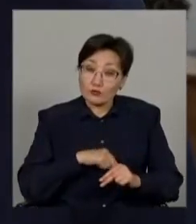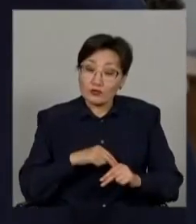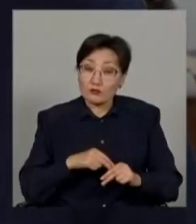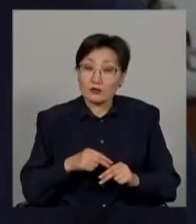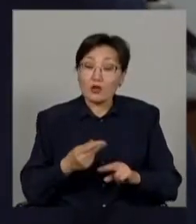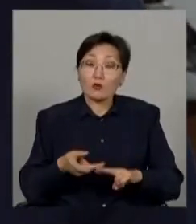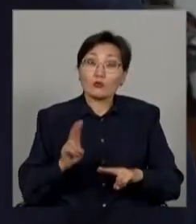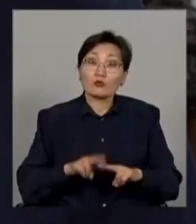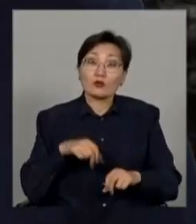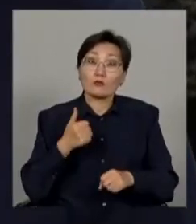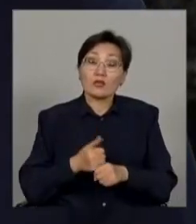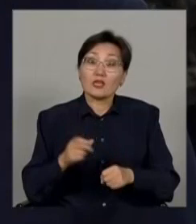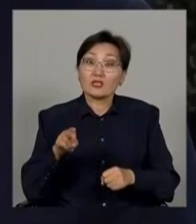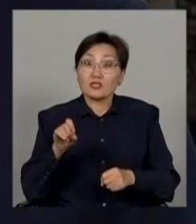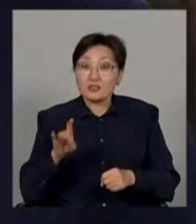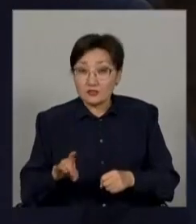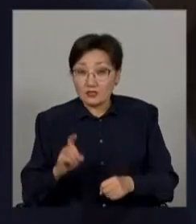болсақ, негізінен кассир,